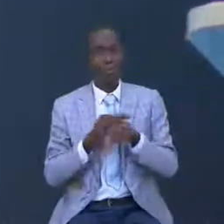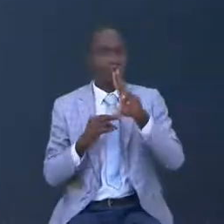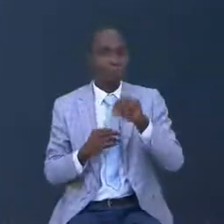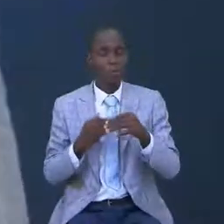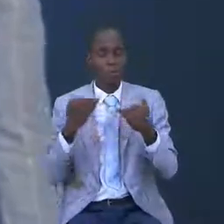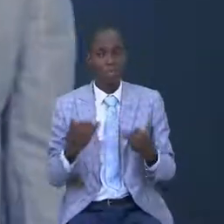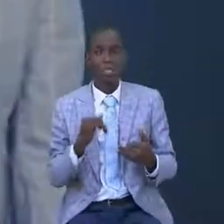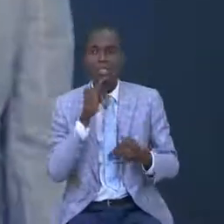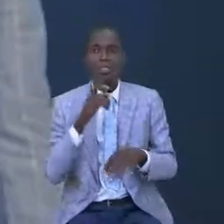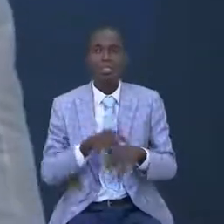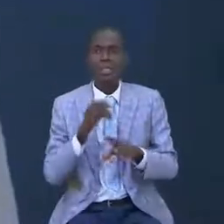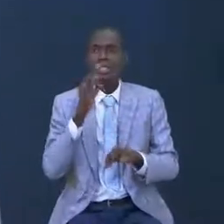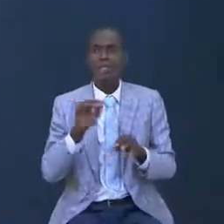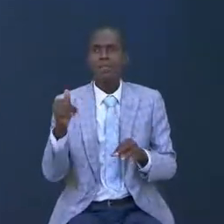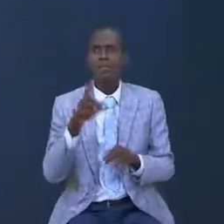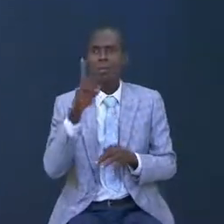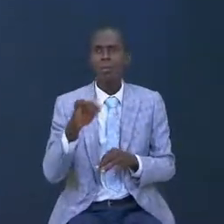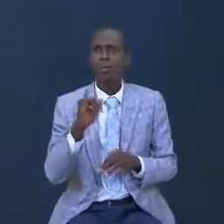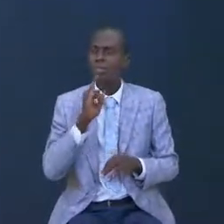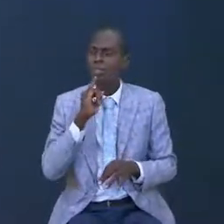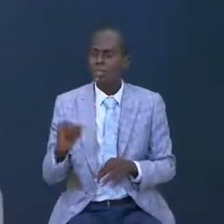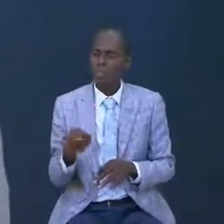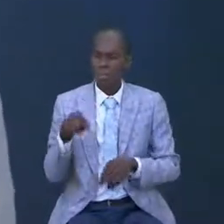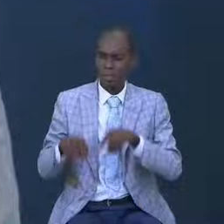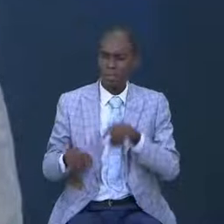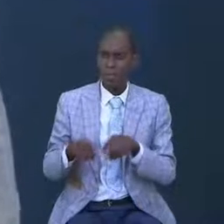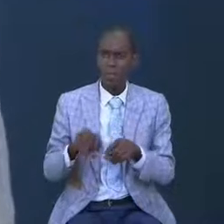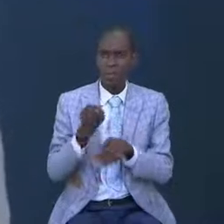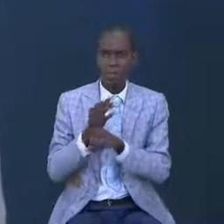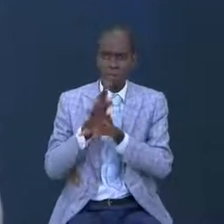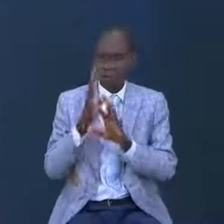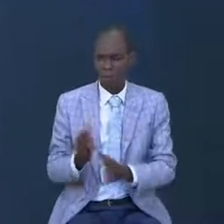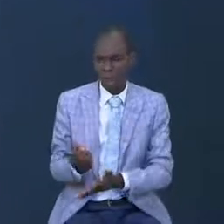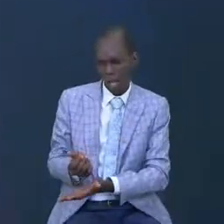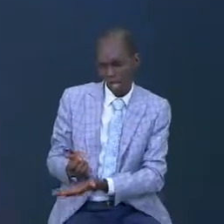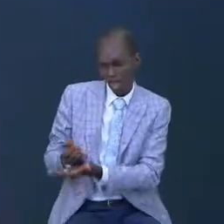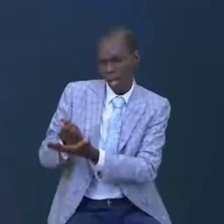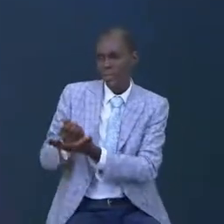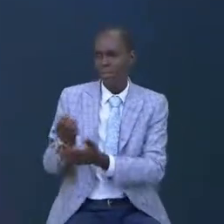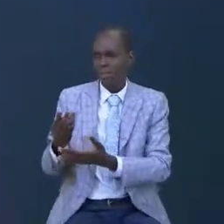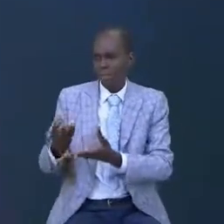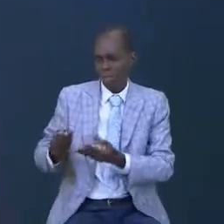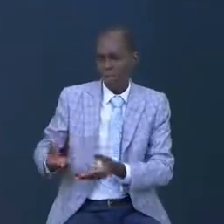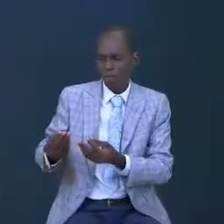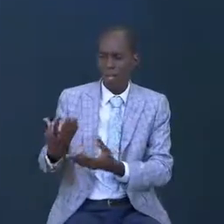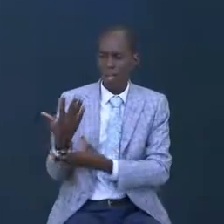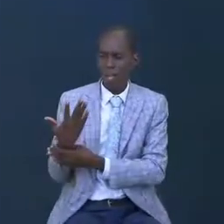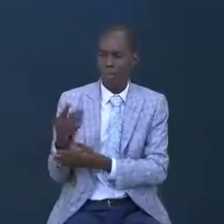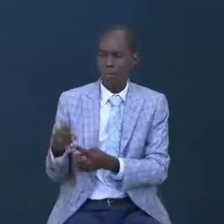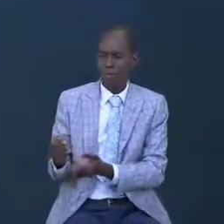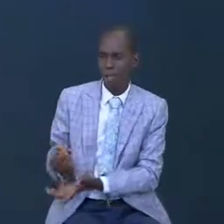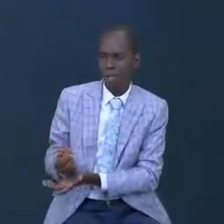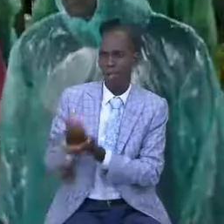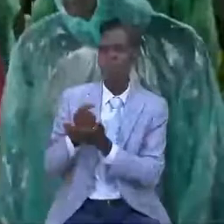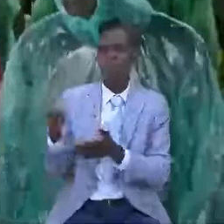pleurer. Ce n'est pas l'heure de verser des larmes. C'est l'heure. Si quelqu'un est paralysé là-bas, les conseillers,